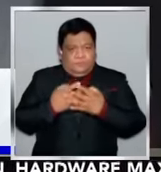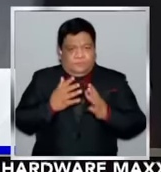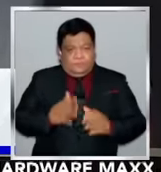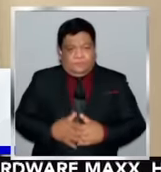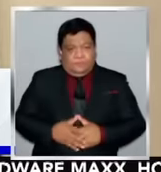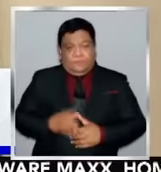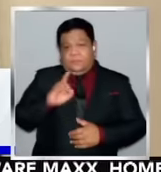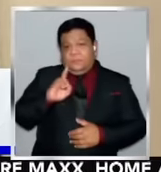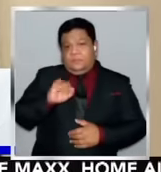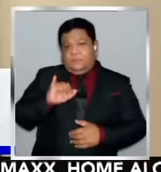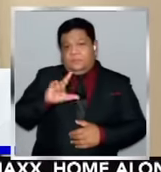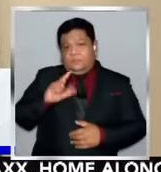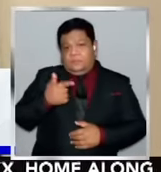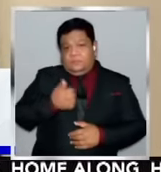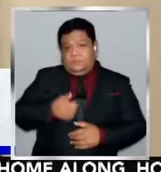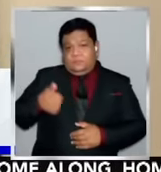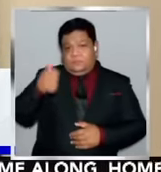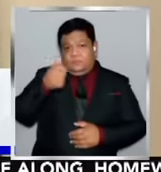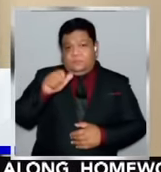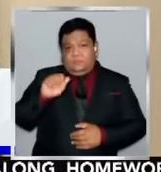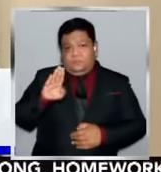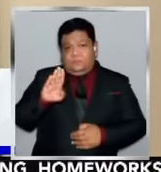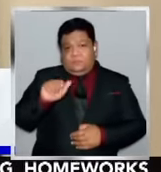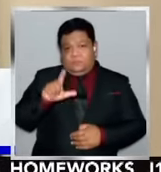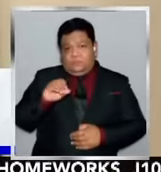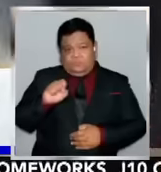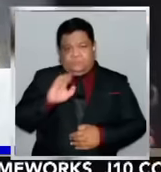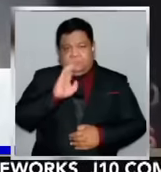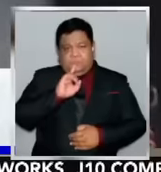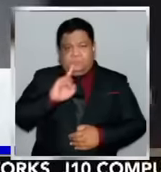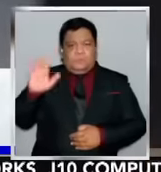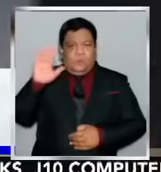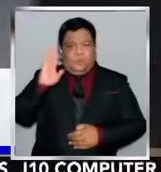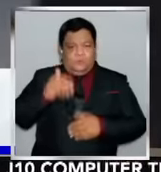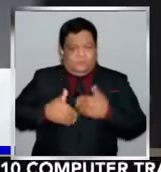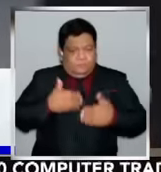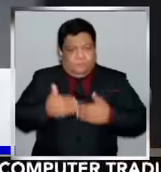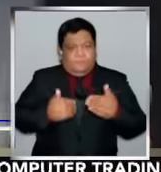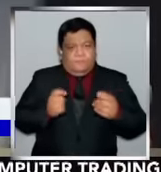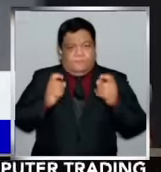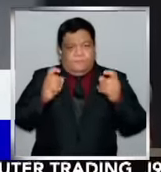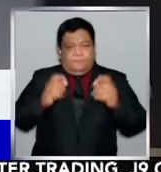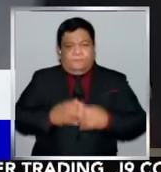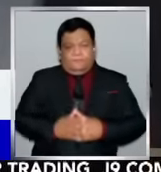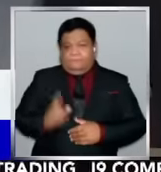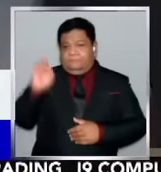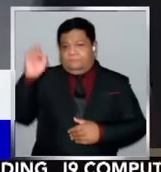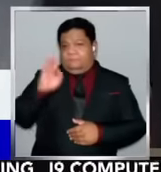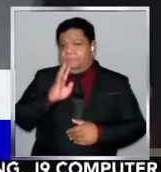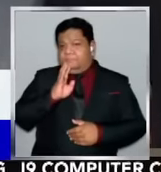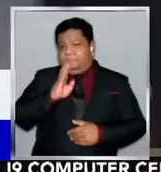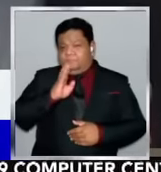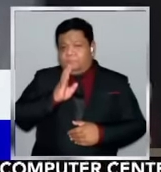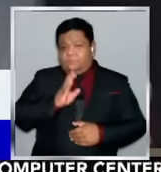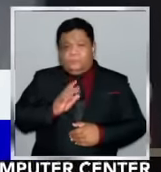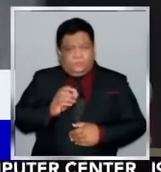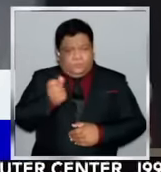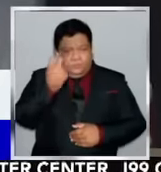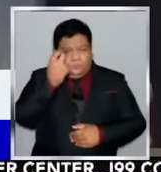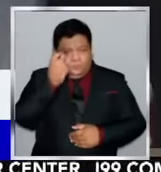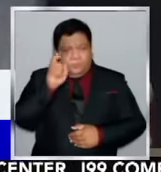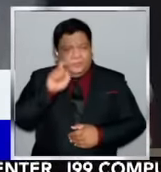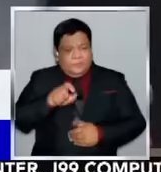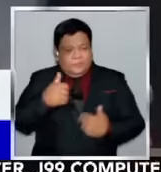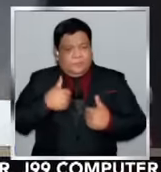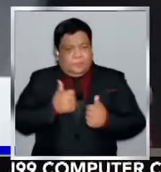naman, nangako ng mabilisang investigasyon ukol dito. Sana maunawaan na lahat, no, yung tinatawag na proseso, kung kaya